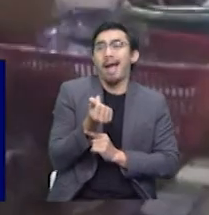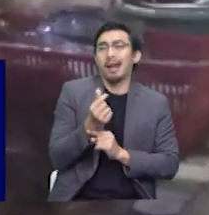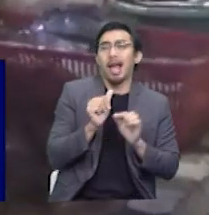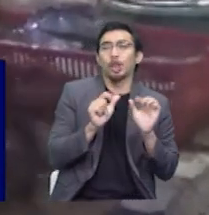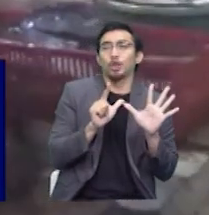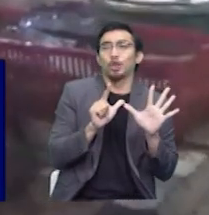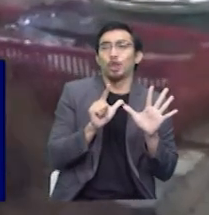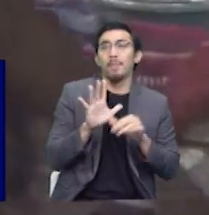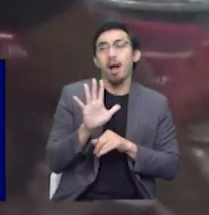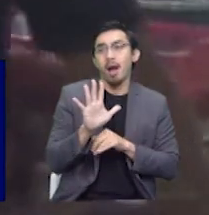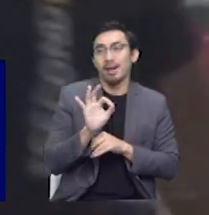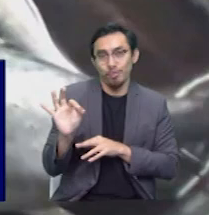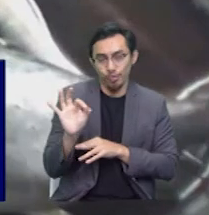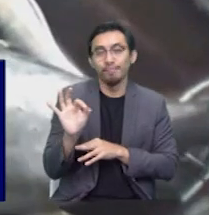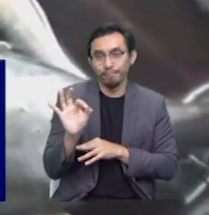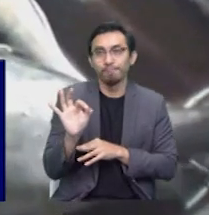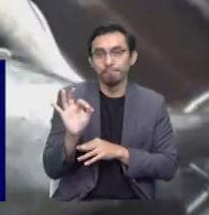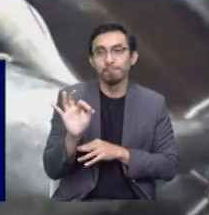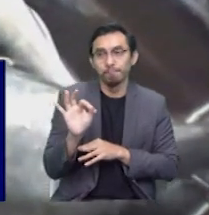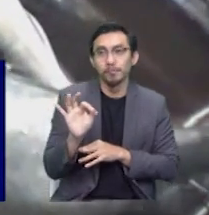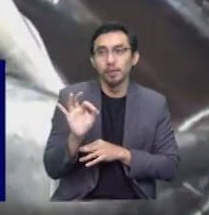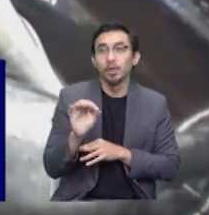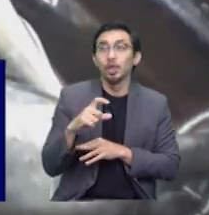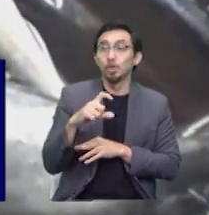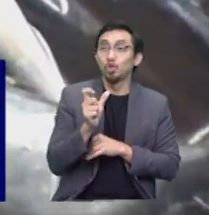Rp80.000 per kilogram, cumi Rp65.000 per kilogram,